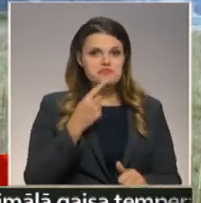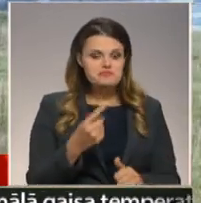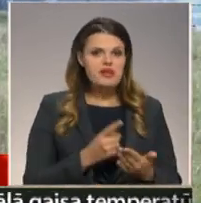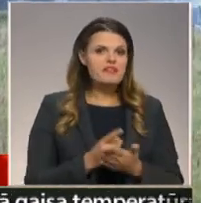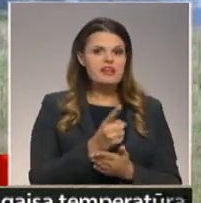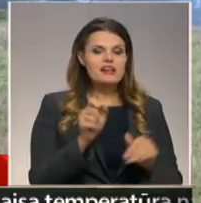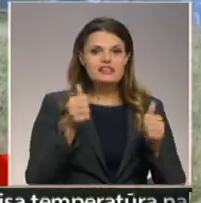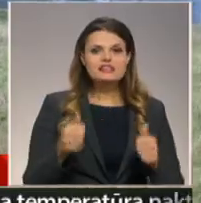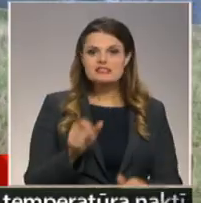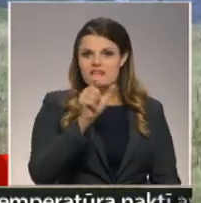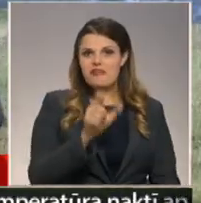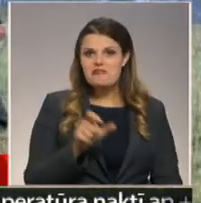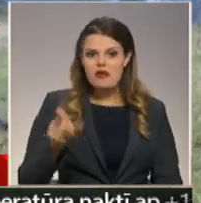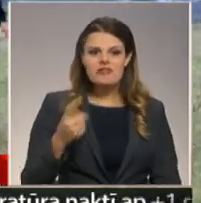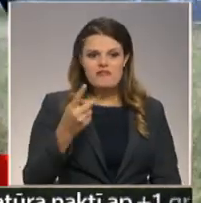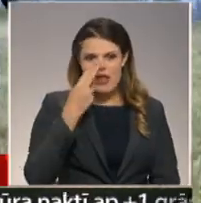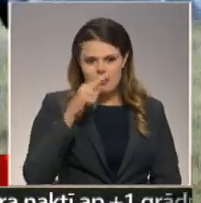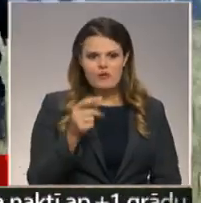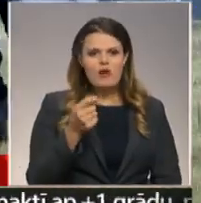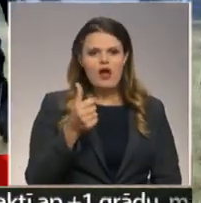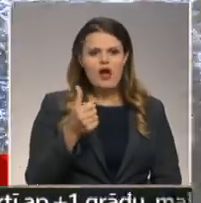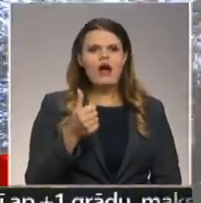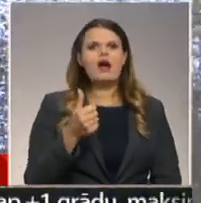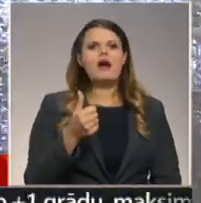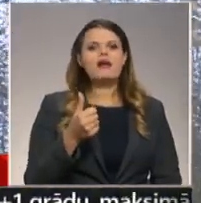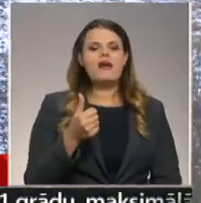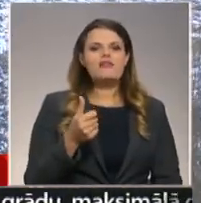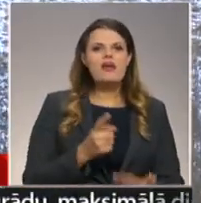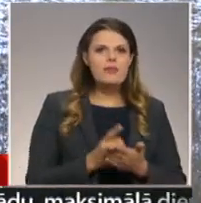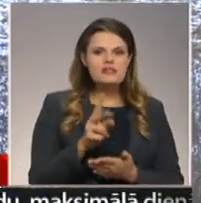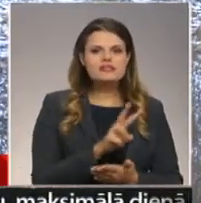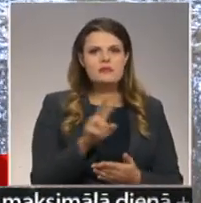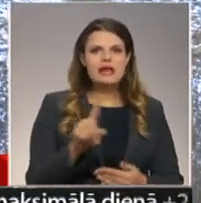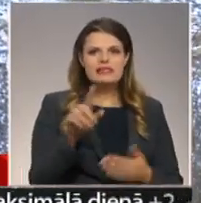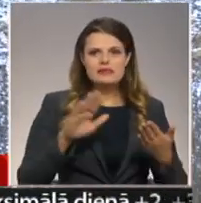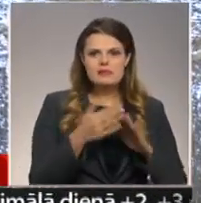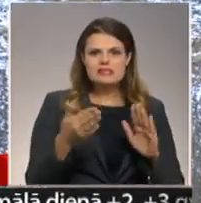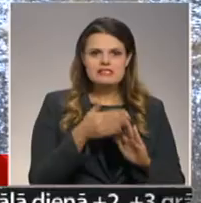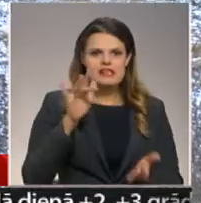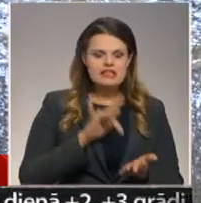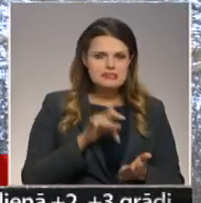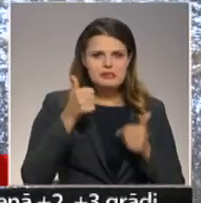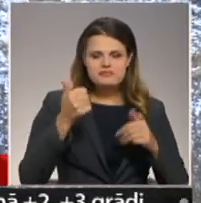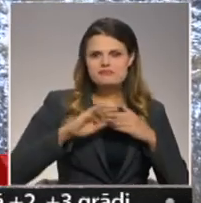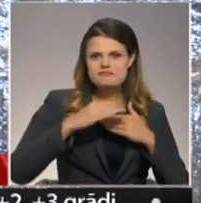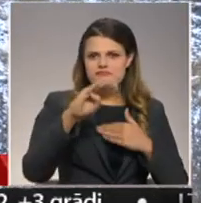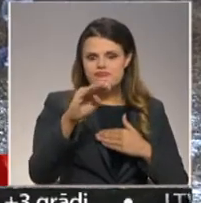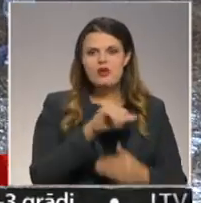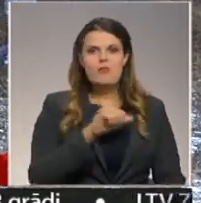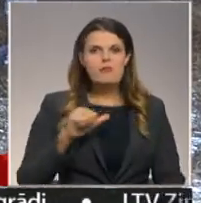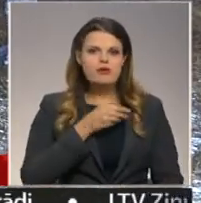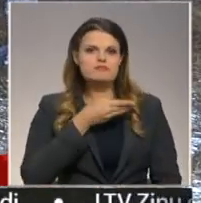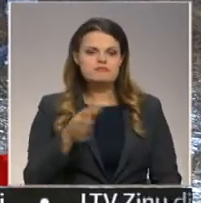trases veidotāji, šī ir viena no retajām trasēm, kas atrodas pilsētas centrā un vienīgā ar tik izcilu reljefu. Lai gan paši disku